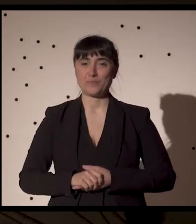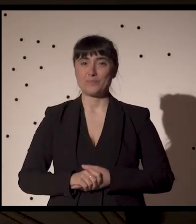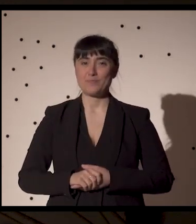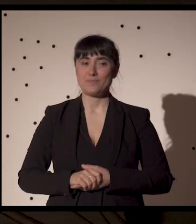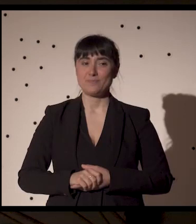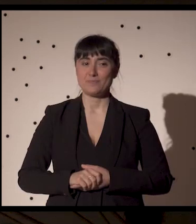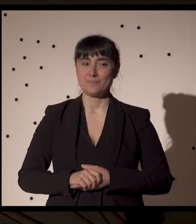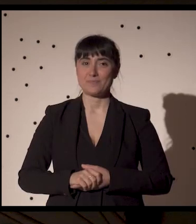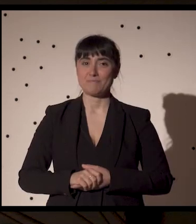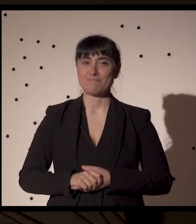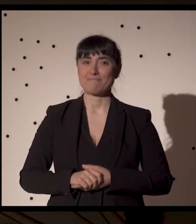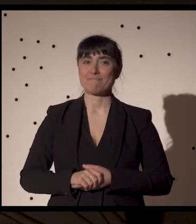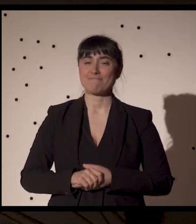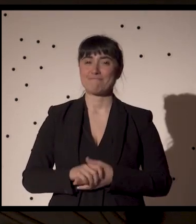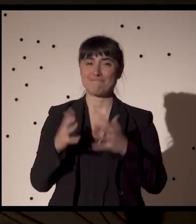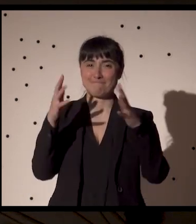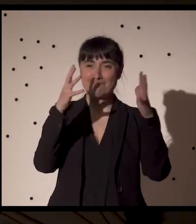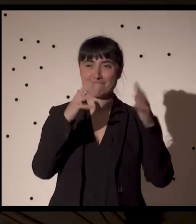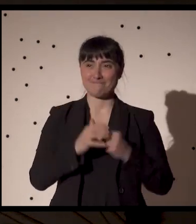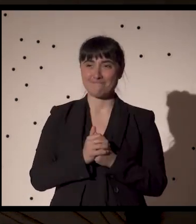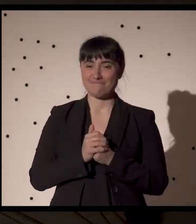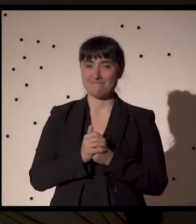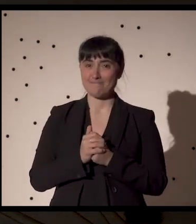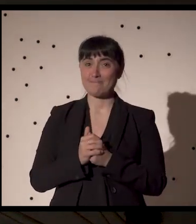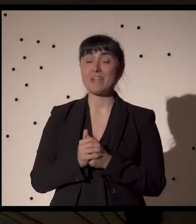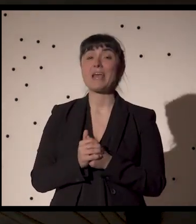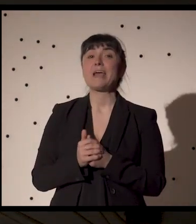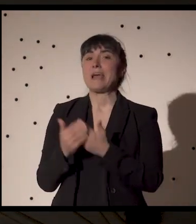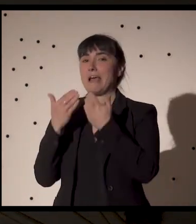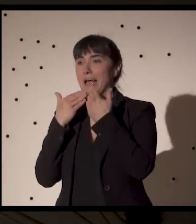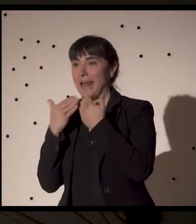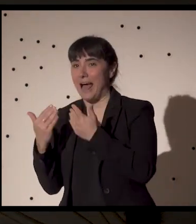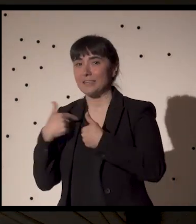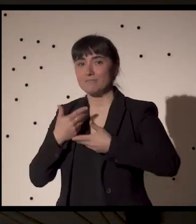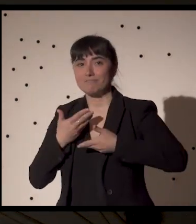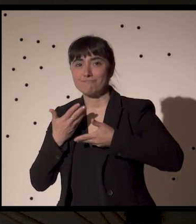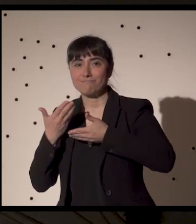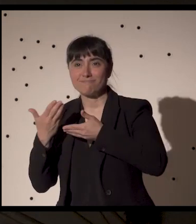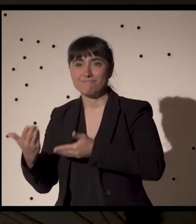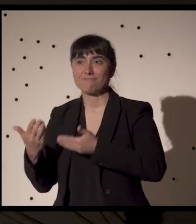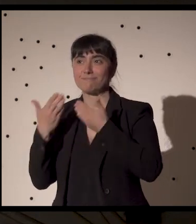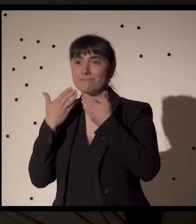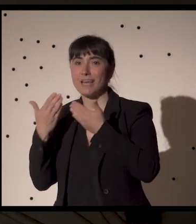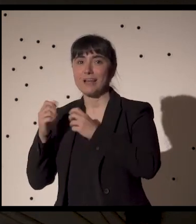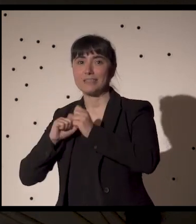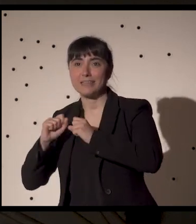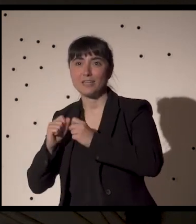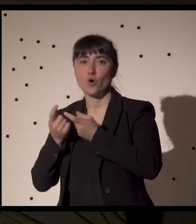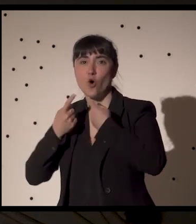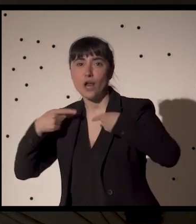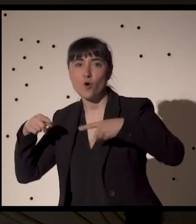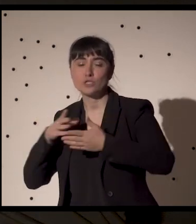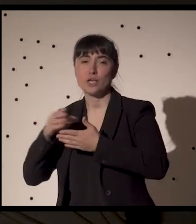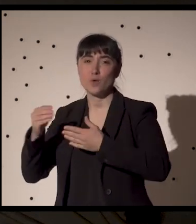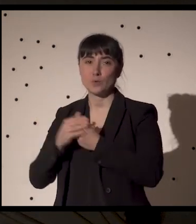Grazie Presidente buongiorno a tutti ringrazio per l'invito presidente il direttore tutto il consiglio è un piacere